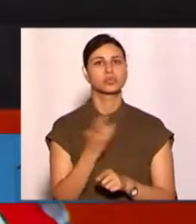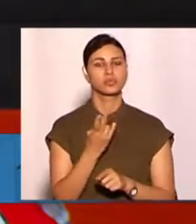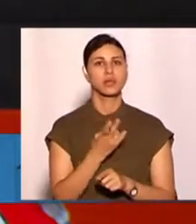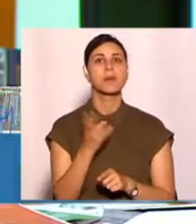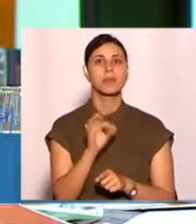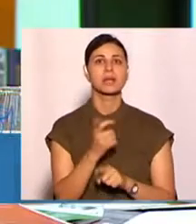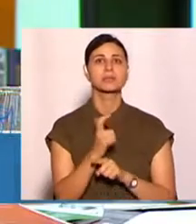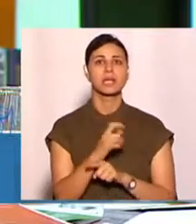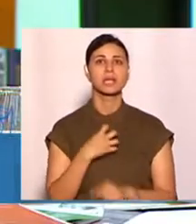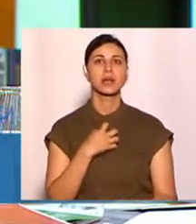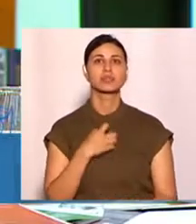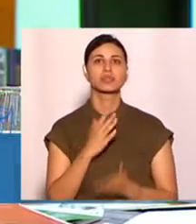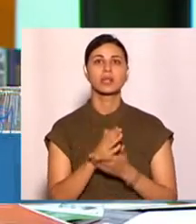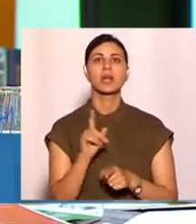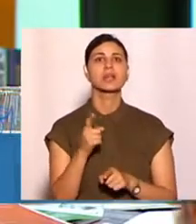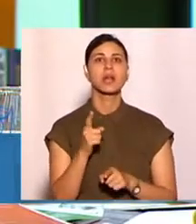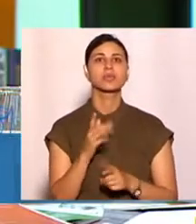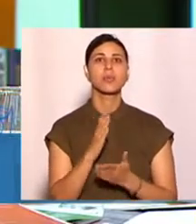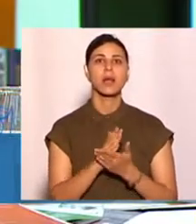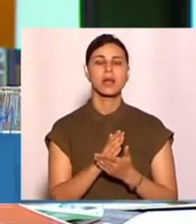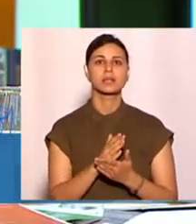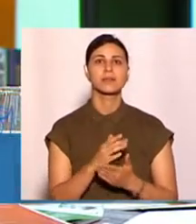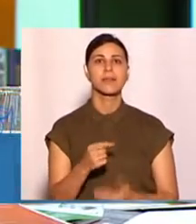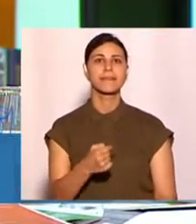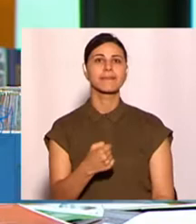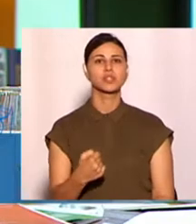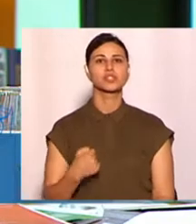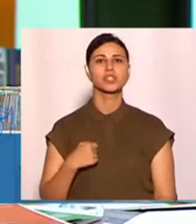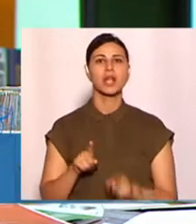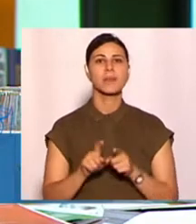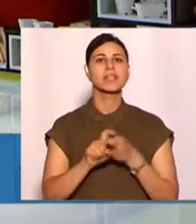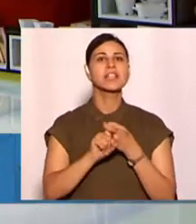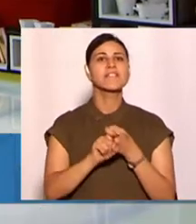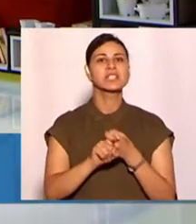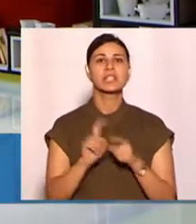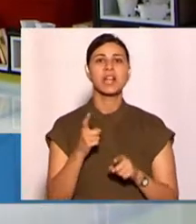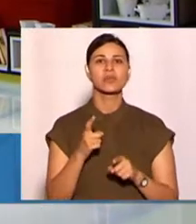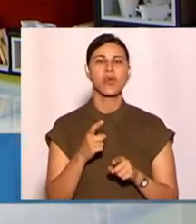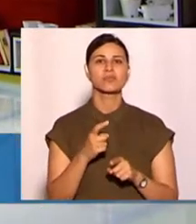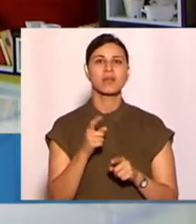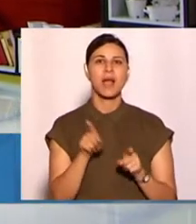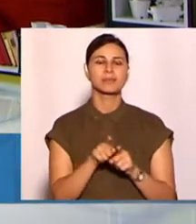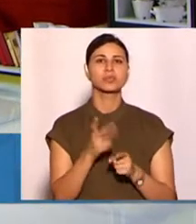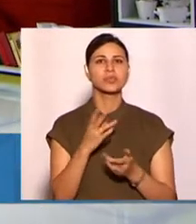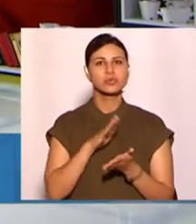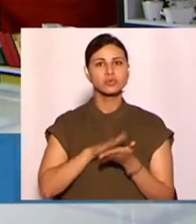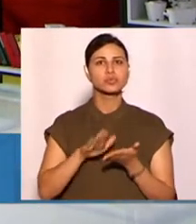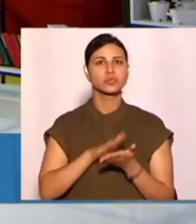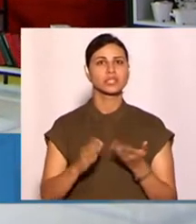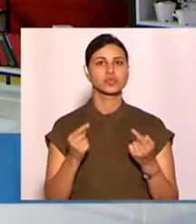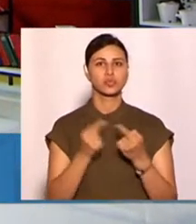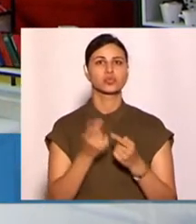ძალიან მნიშვნელოვანია, თუ რატო ხდება ბაქტერიის შეღწევა ქსოვილში, ეს არის ჰიგიენური ნორმების ზუსტი